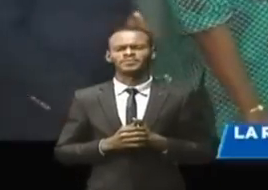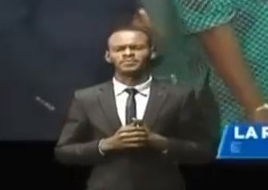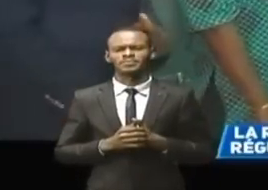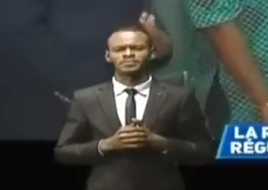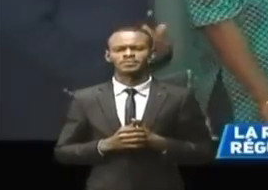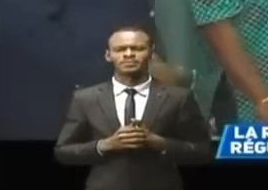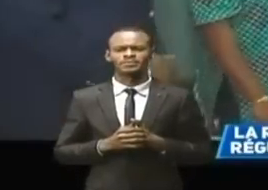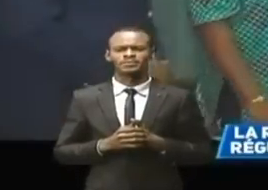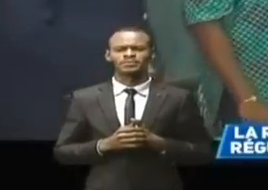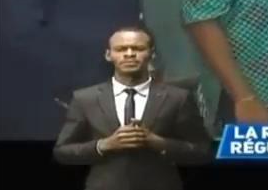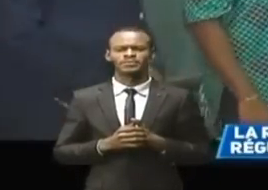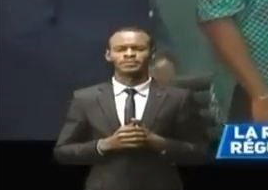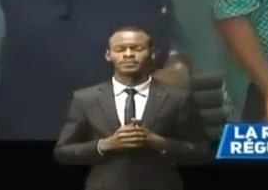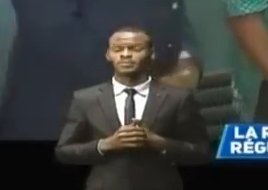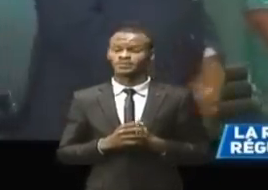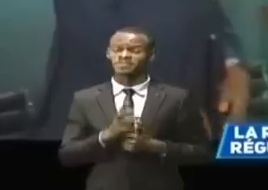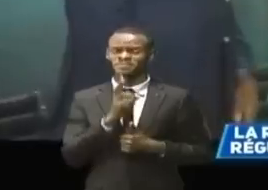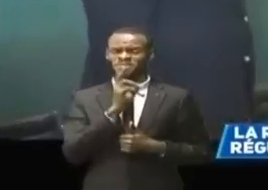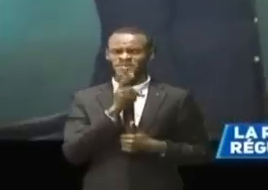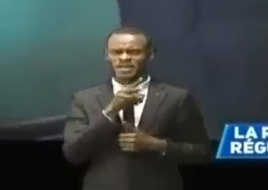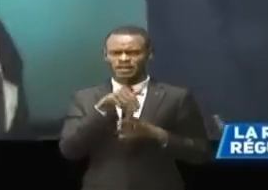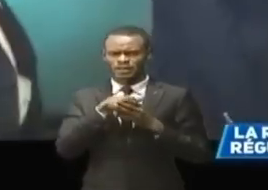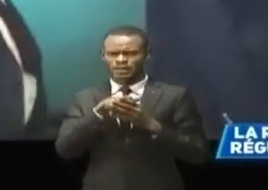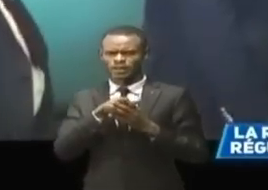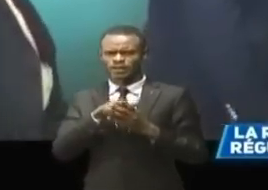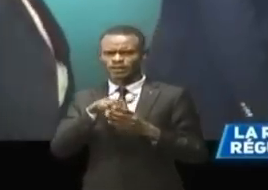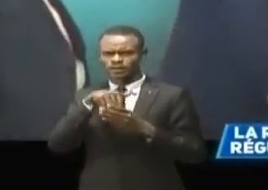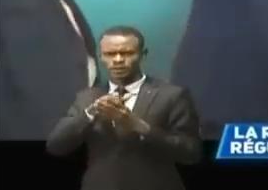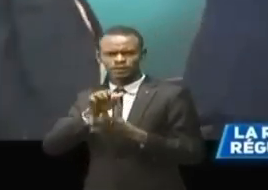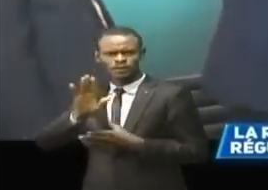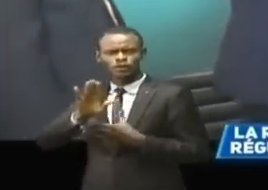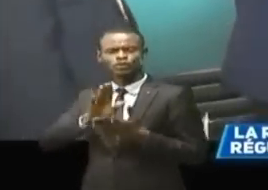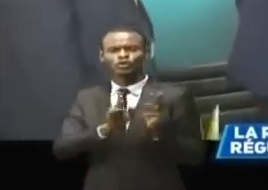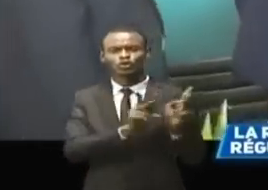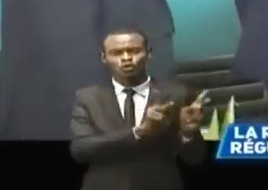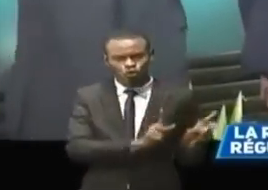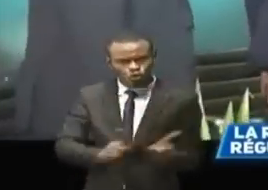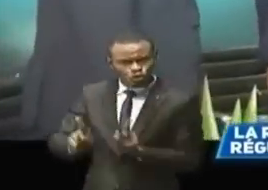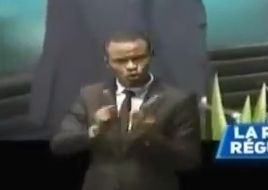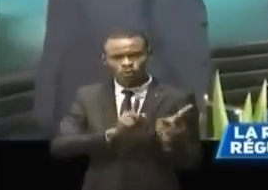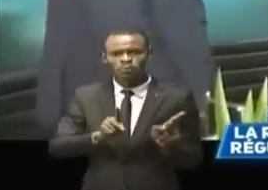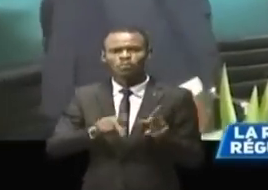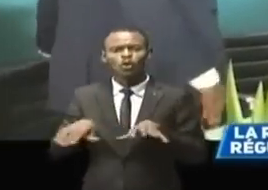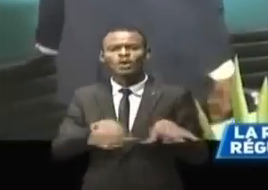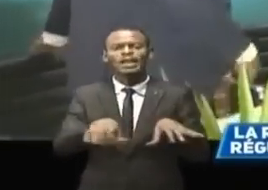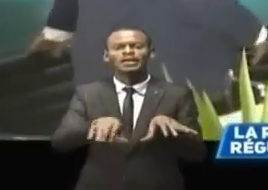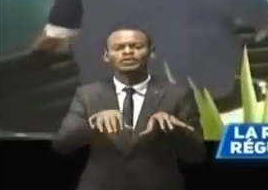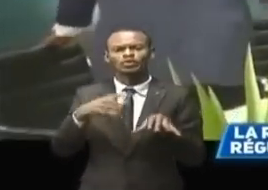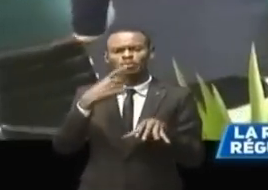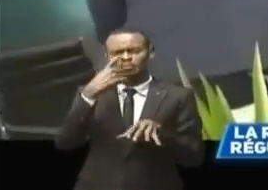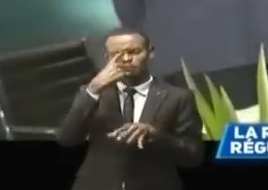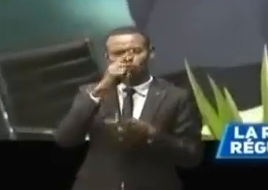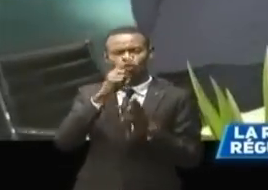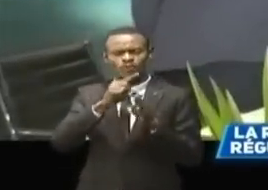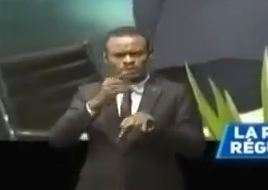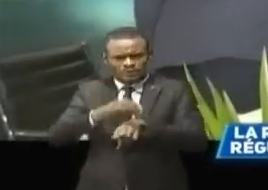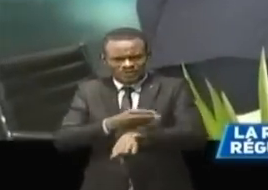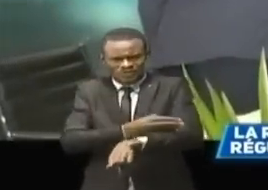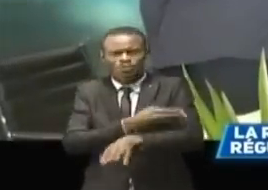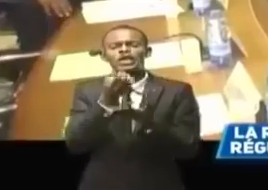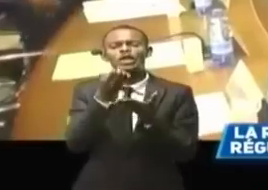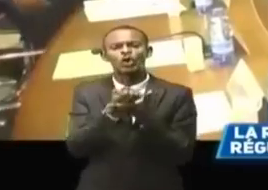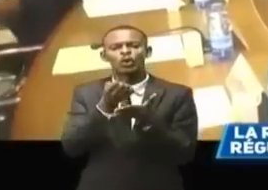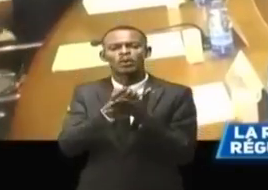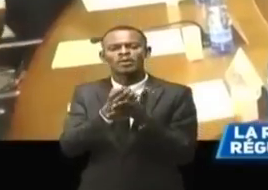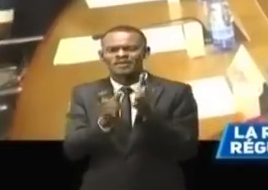Dans son plan d'action à la tête du ministère de l'économie nationale, le vice-premier ministre, ministre de l'économie, Vital Kamerhe,